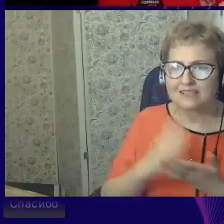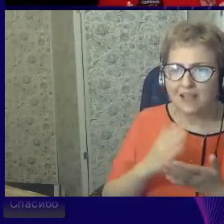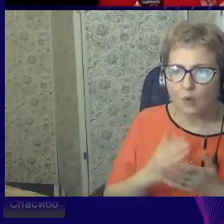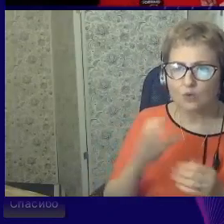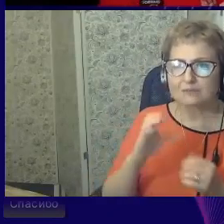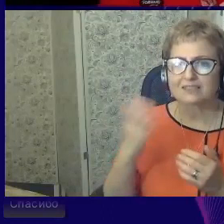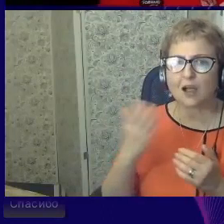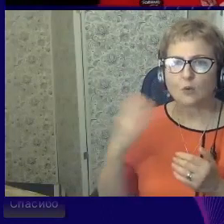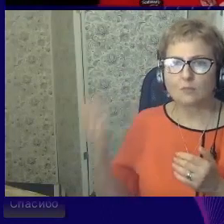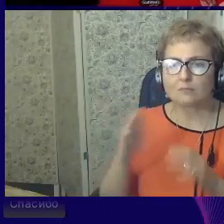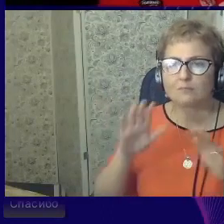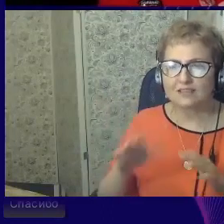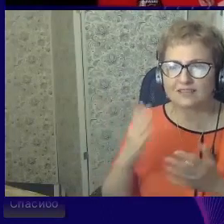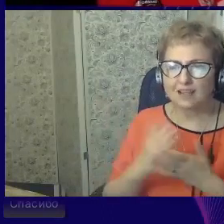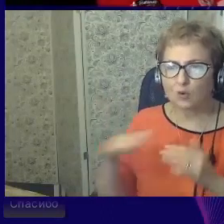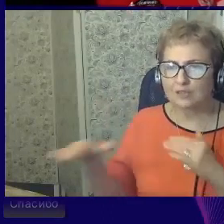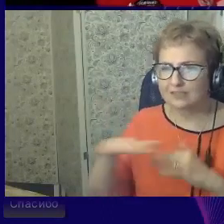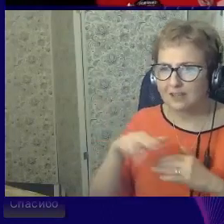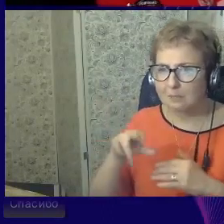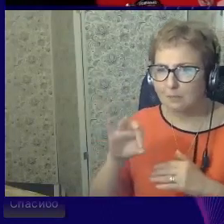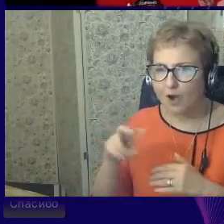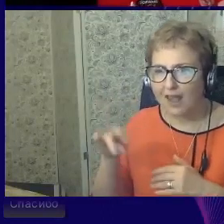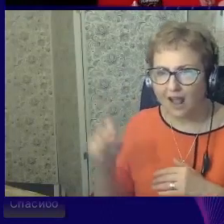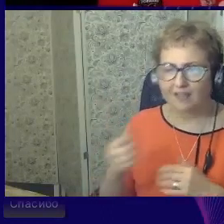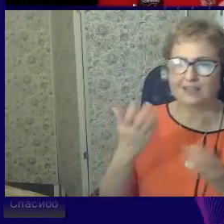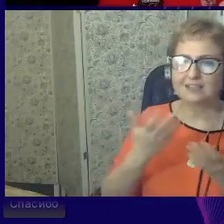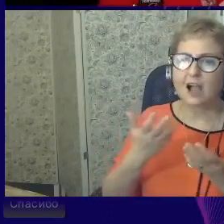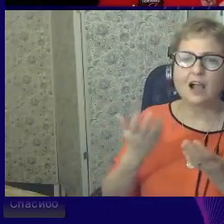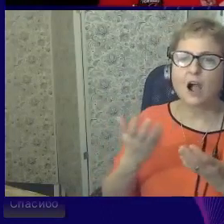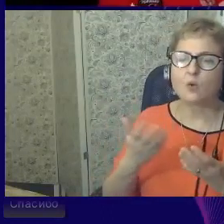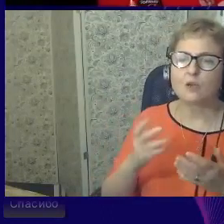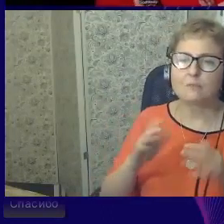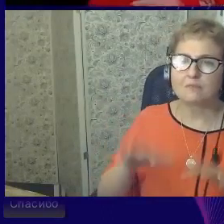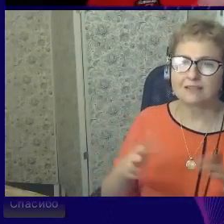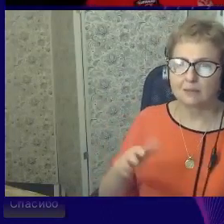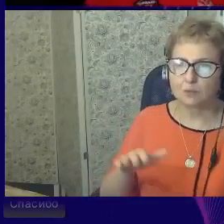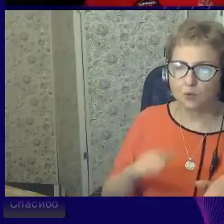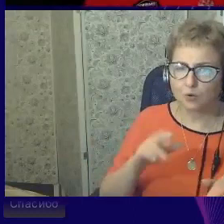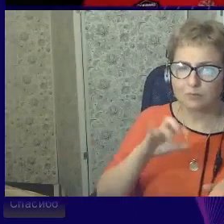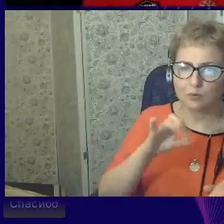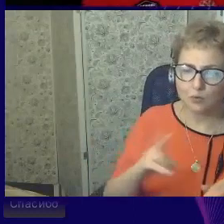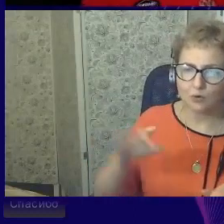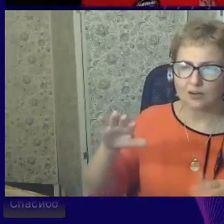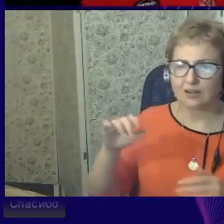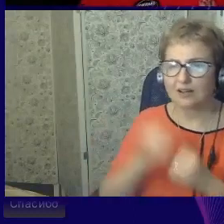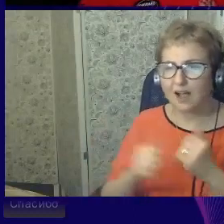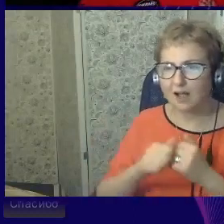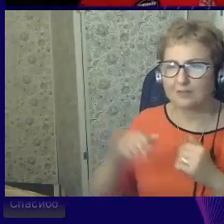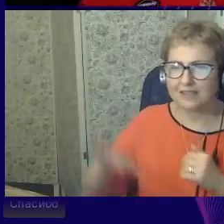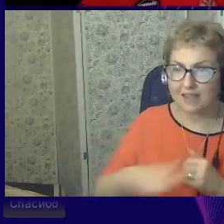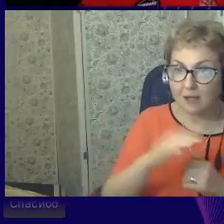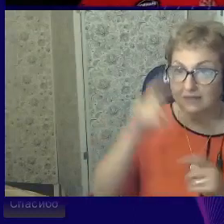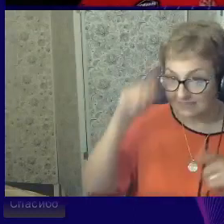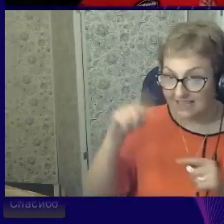с какой стороны у нас находится поляна, с какой стороны бугор, с какой стороны яма, с какой стороны камни. Зная